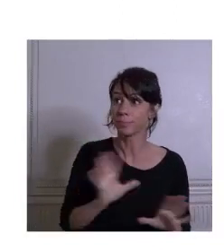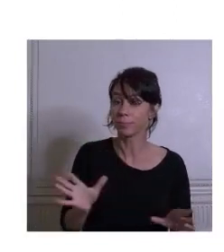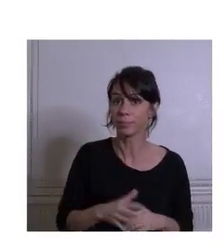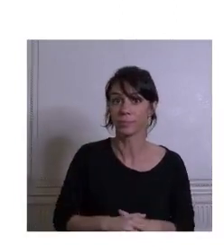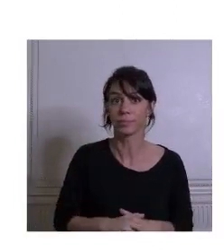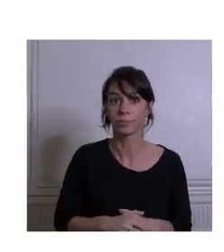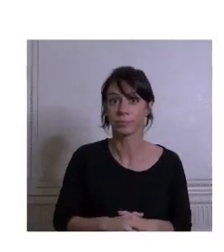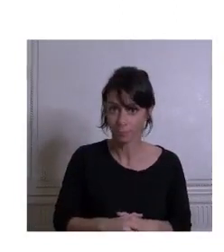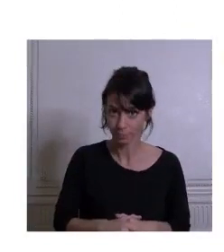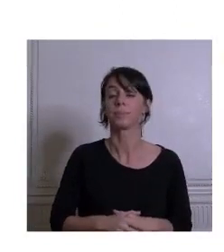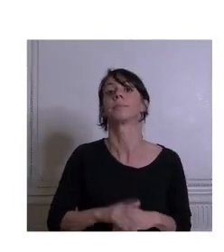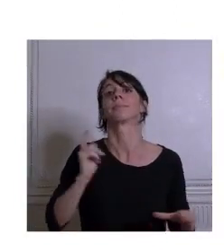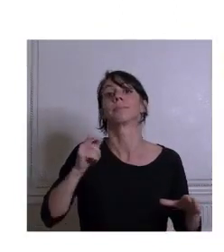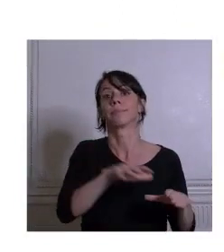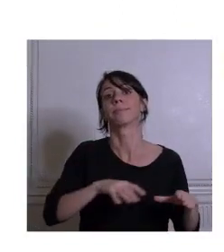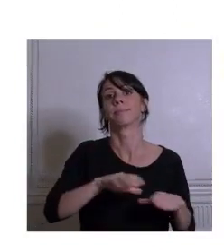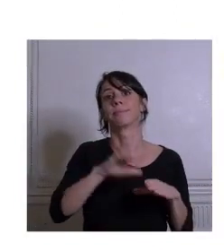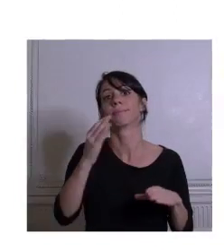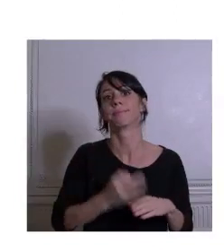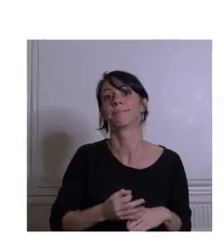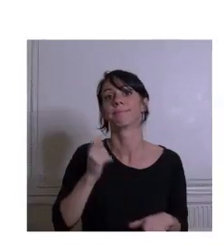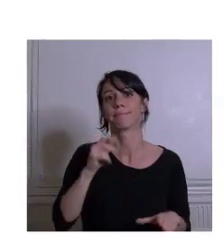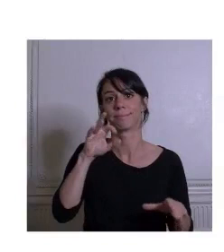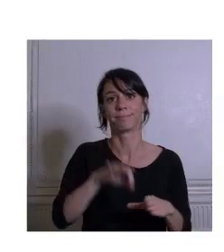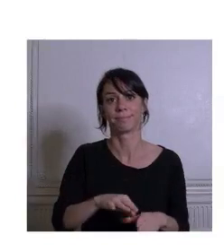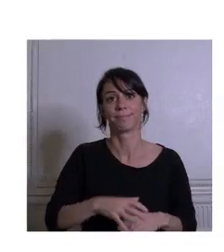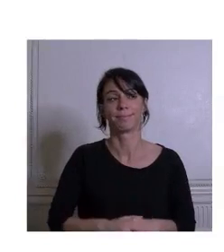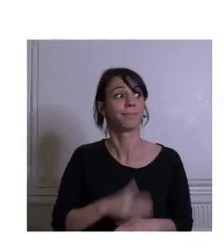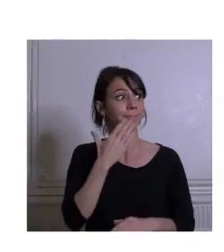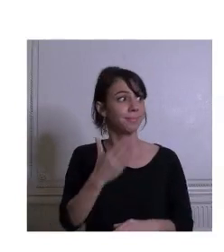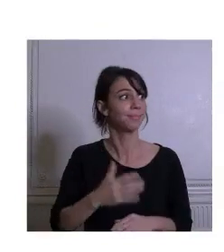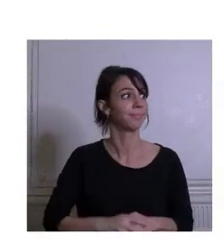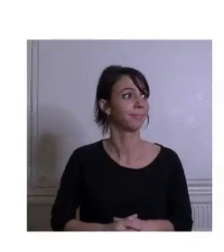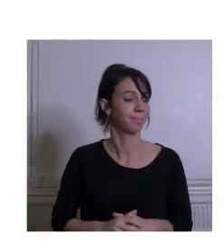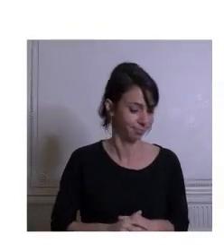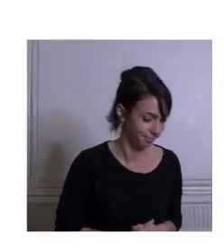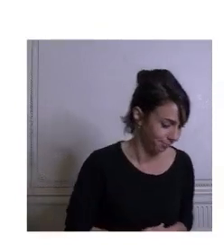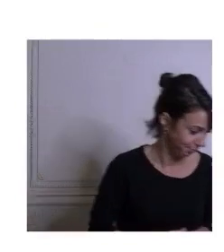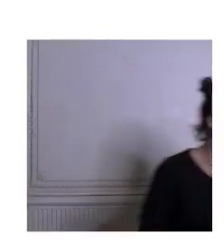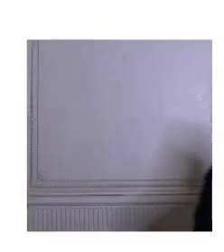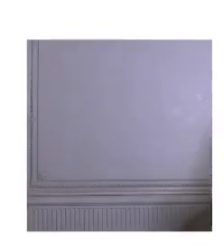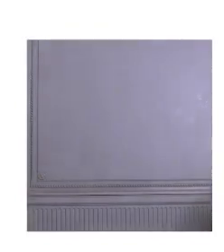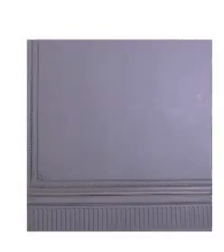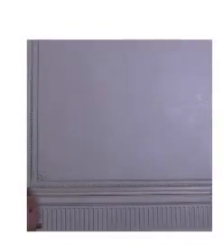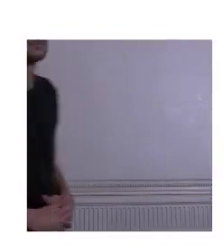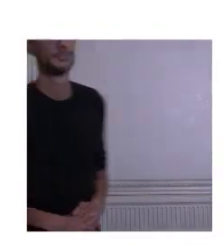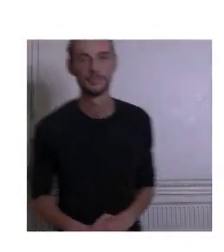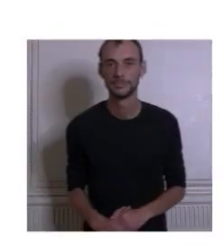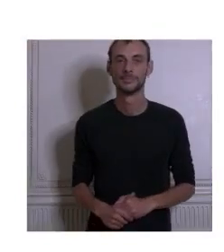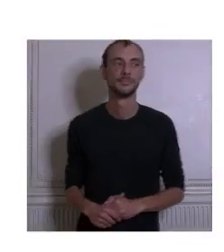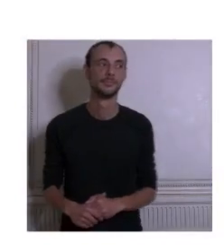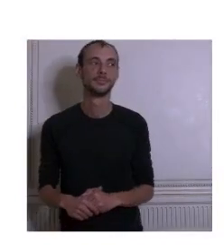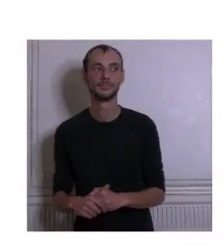Délibération numéro 8. Rapporteur Monsieur Gesta. Je vais reprendre ma casquette d'adjoint aux finances avec une